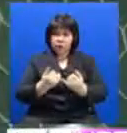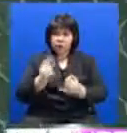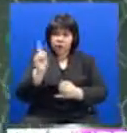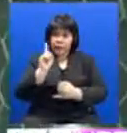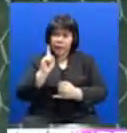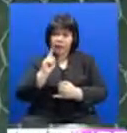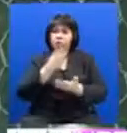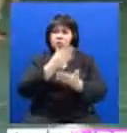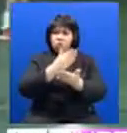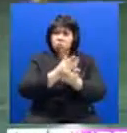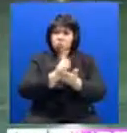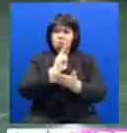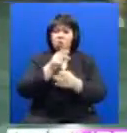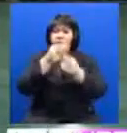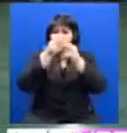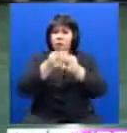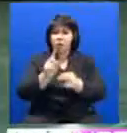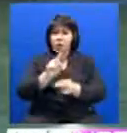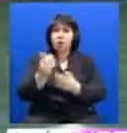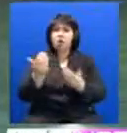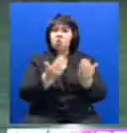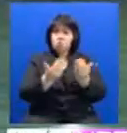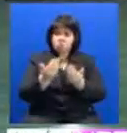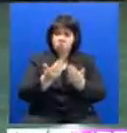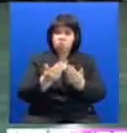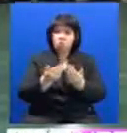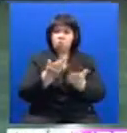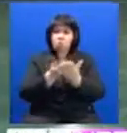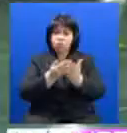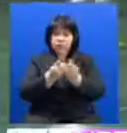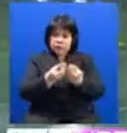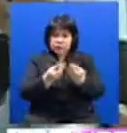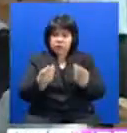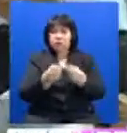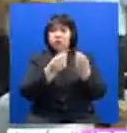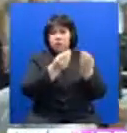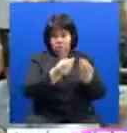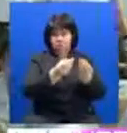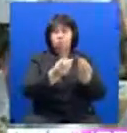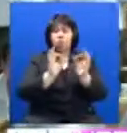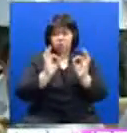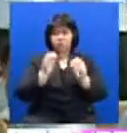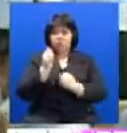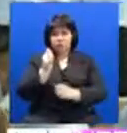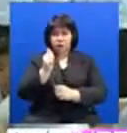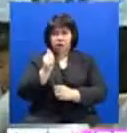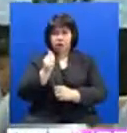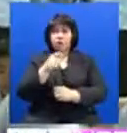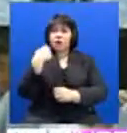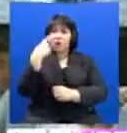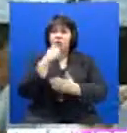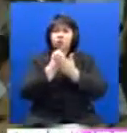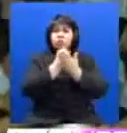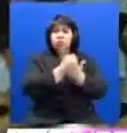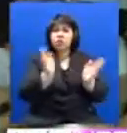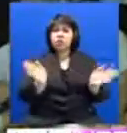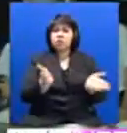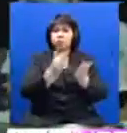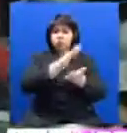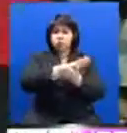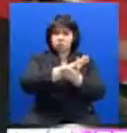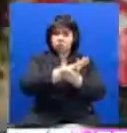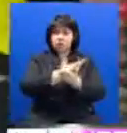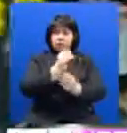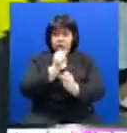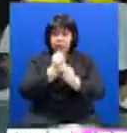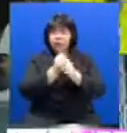สำหรับเด็กกลุ่มพิเศษเช่นลูกหลานของผู้บริจาคที่ดินสร้างสถานศึกษาผู้มีอปการคุณผู้ปฏิบัติงานในพื้นที่